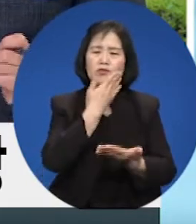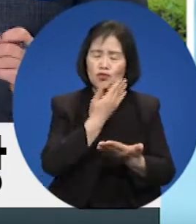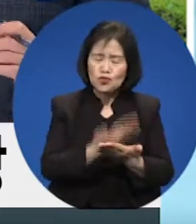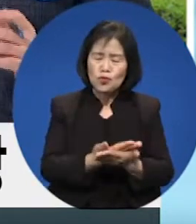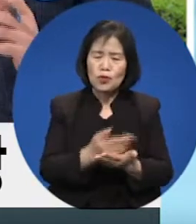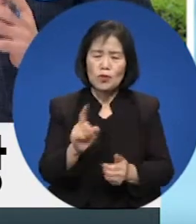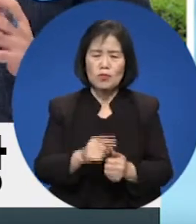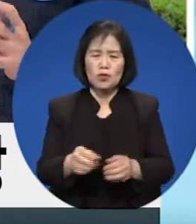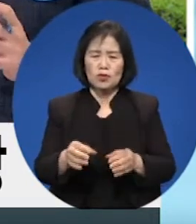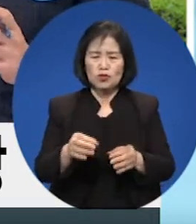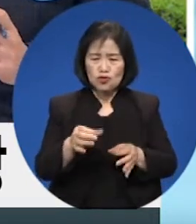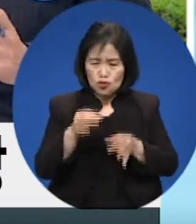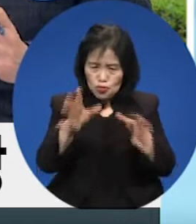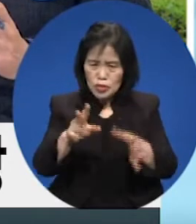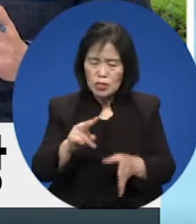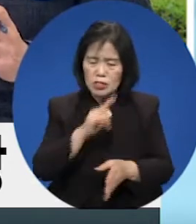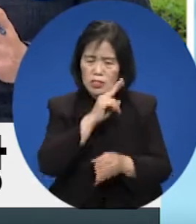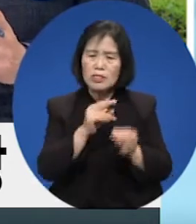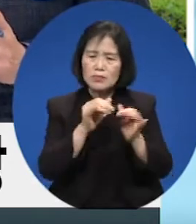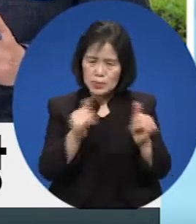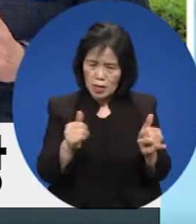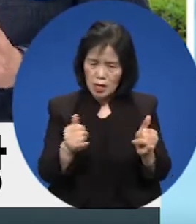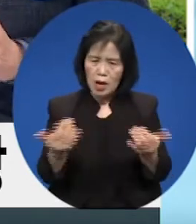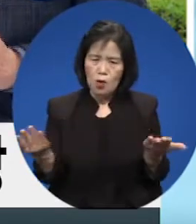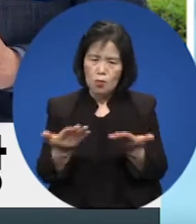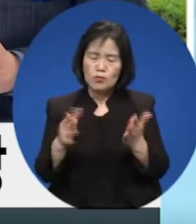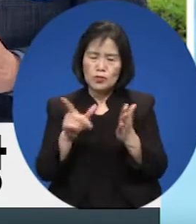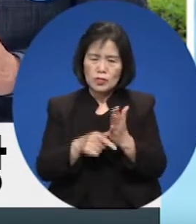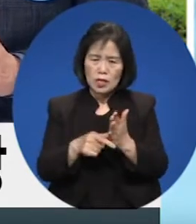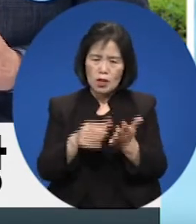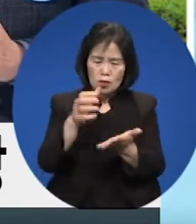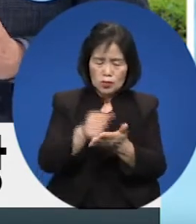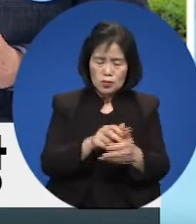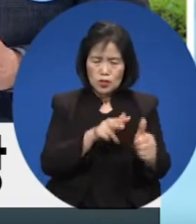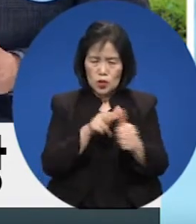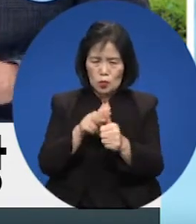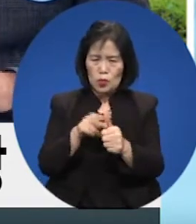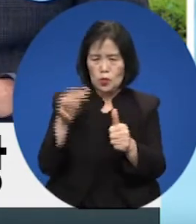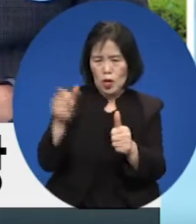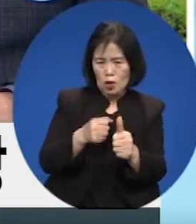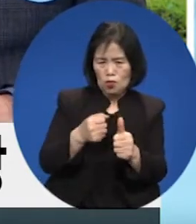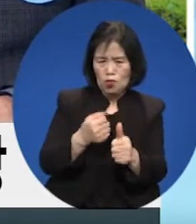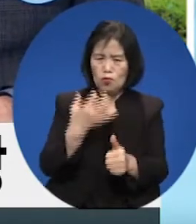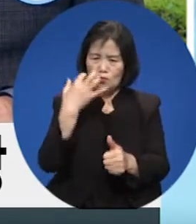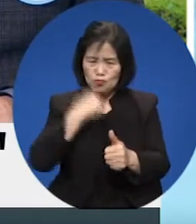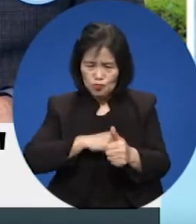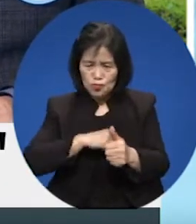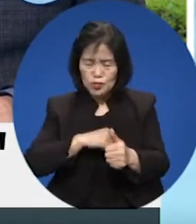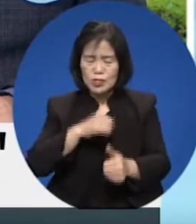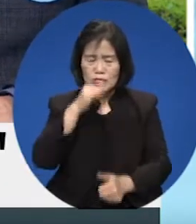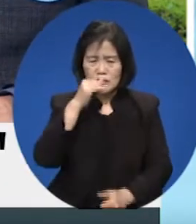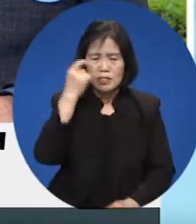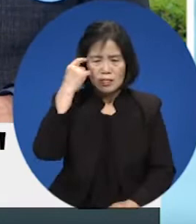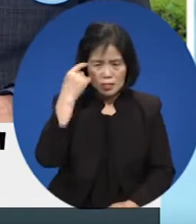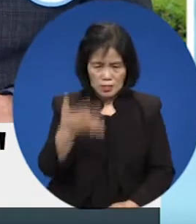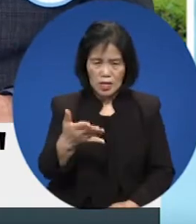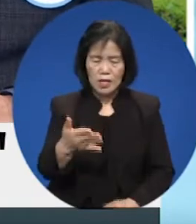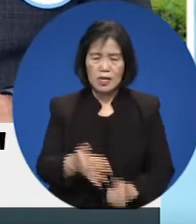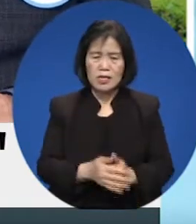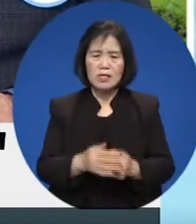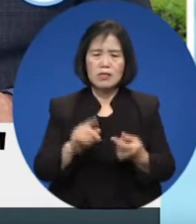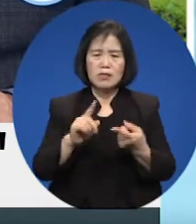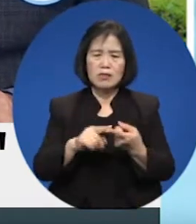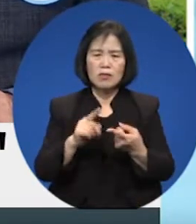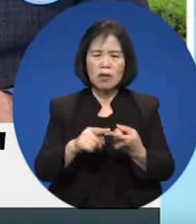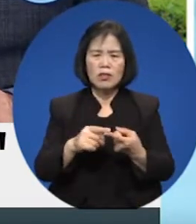투기 의심 제가 업무 제 업무 과정 산에서 얻은 정보로 더 부당이익을 취했는지 이기 때문에 이걸로 뭐